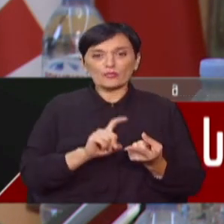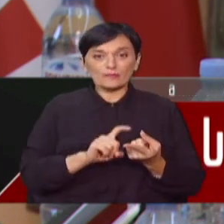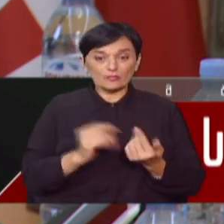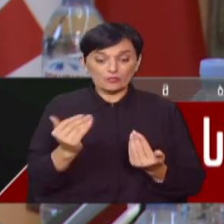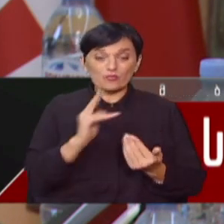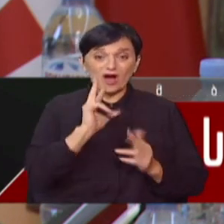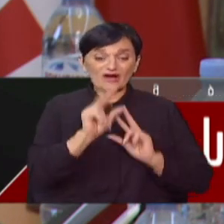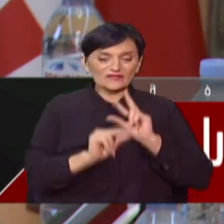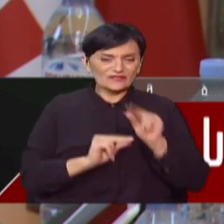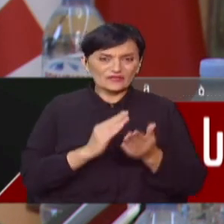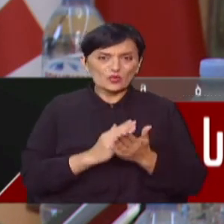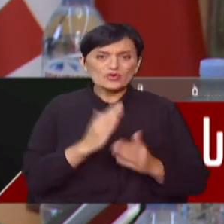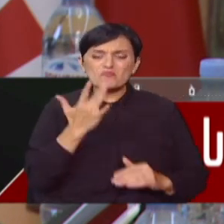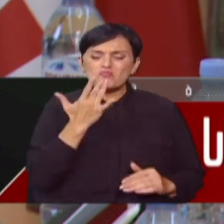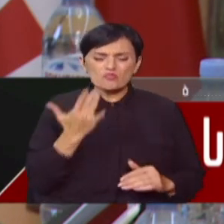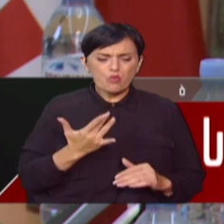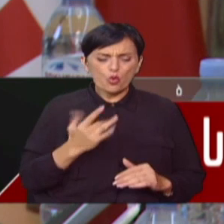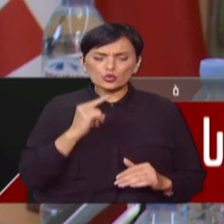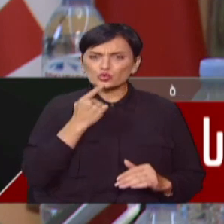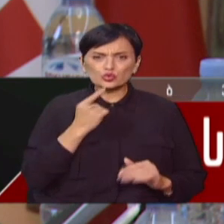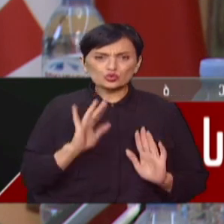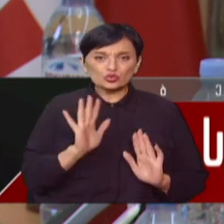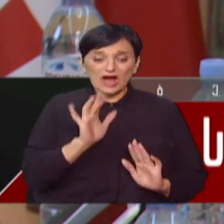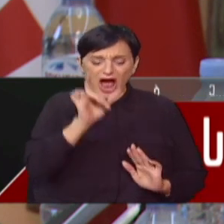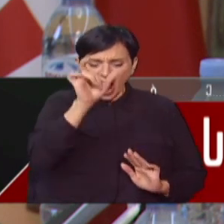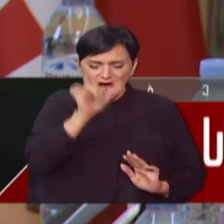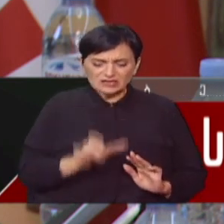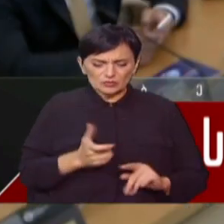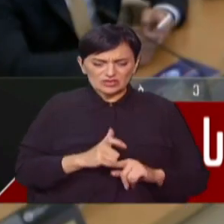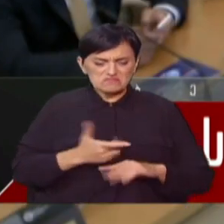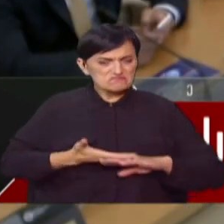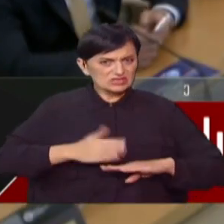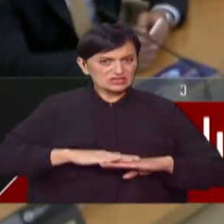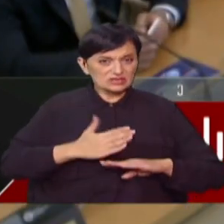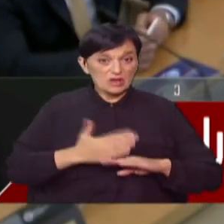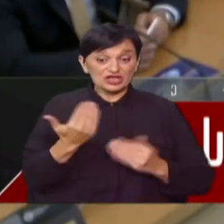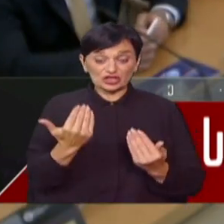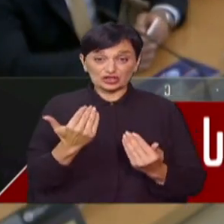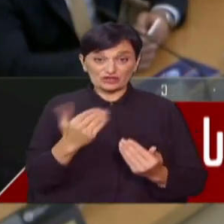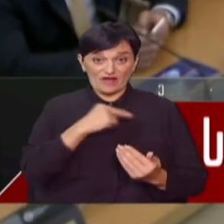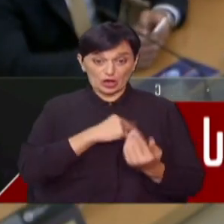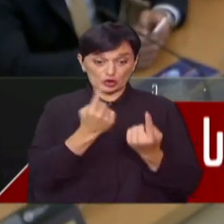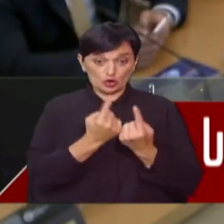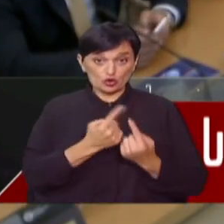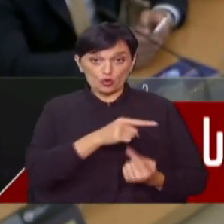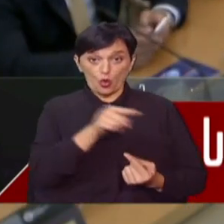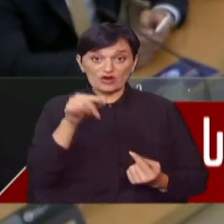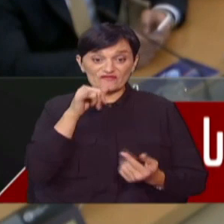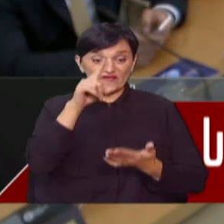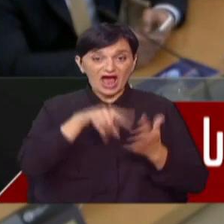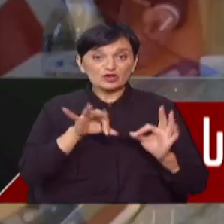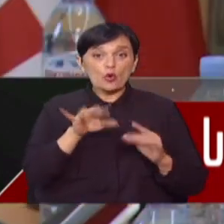პათეტიკა არის არა თუ პოლიტიკურად არის რთული, ადამიანურად არის ძალიან მძიმე და თქვენ თუ თქვენივე კოლეგები ვერ დაარწმუნეთ.